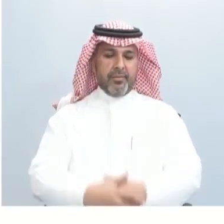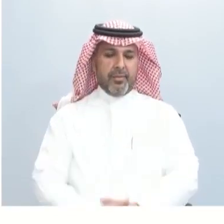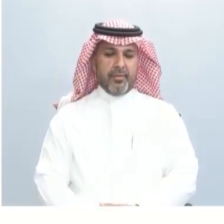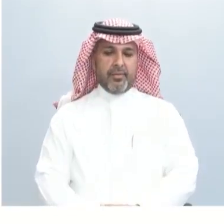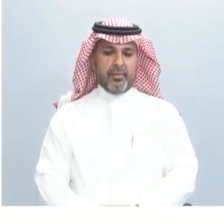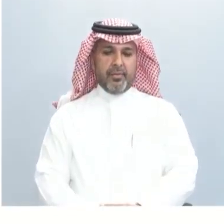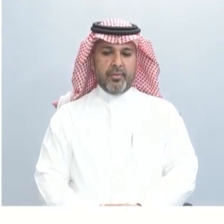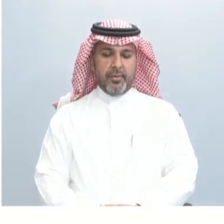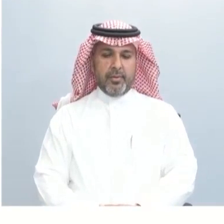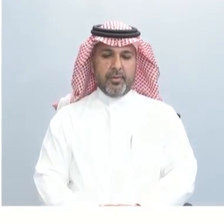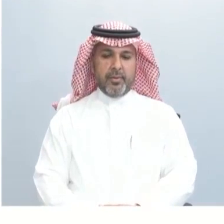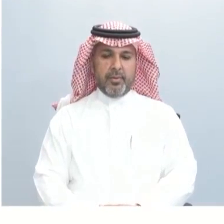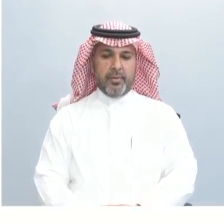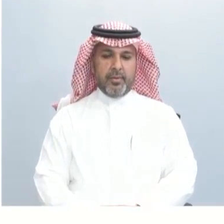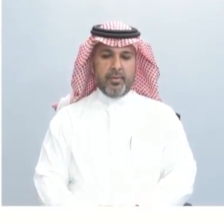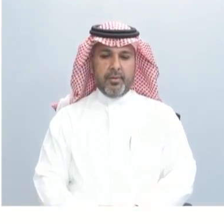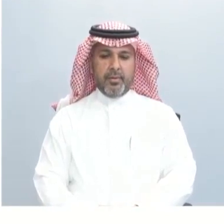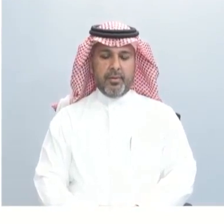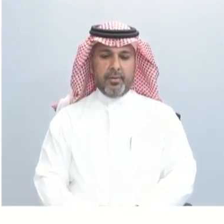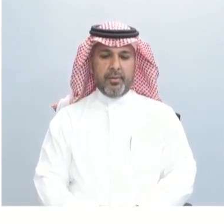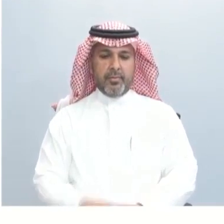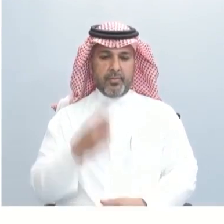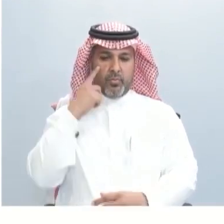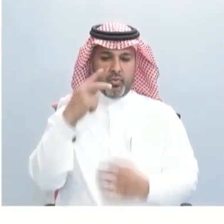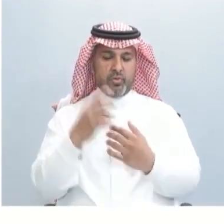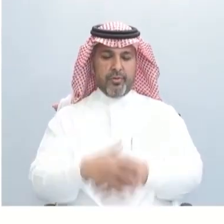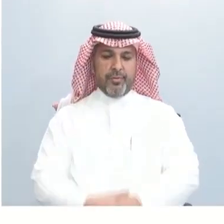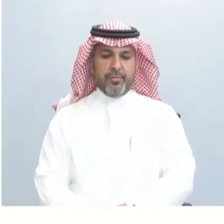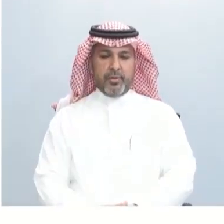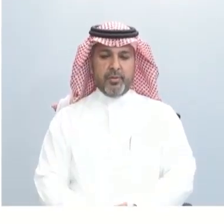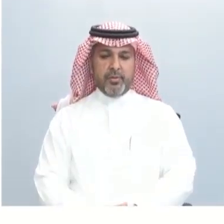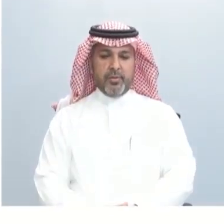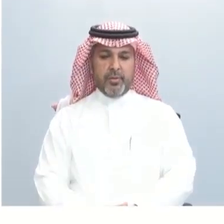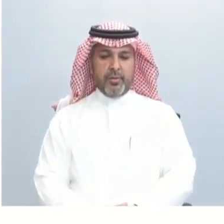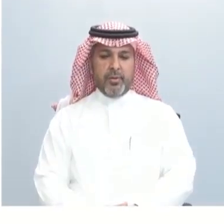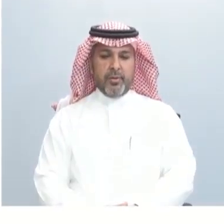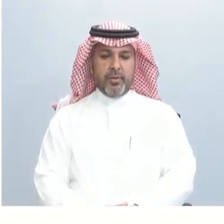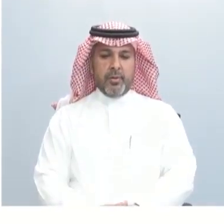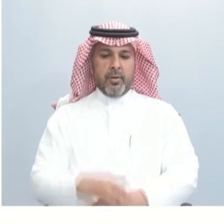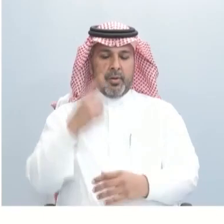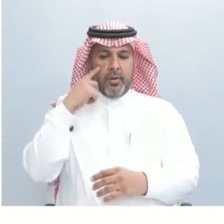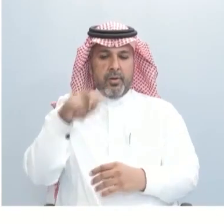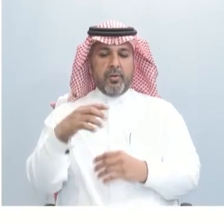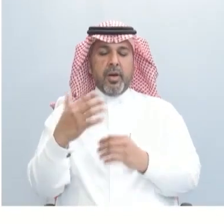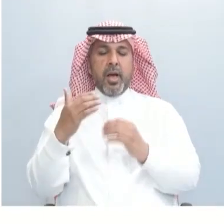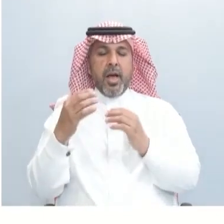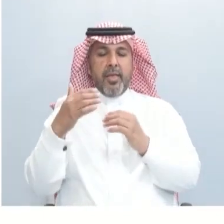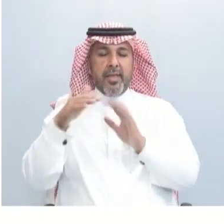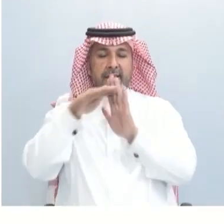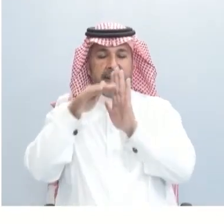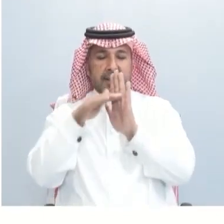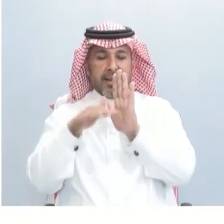الخامس يمكن الحصول على عدد طرق اختيار الجوائز من الصف الخامس الصف الخامس هو اللي راح